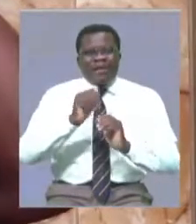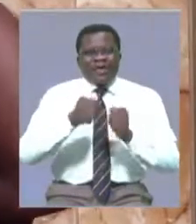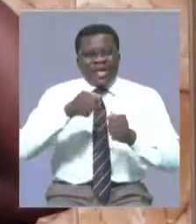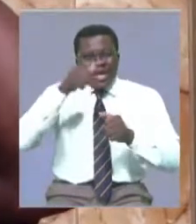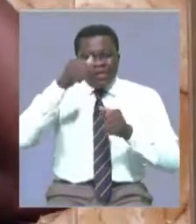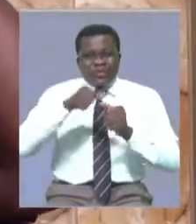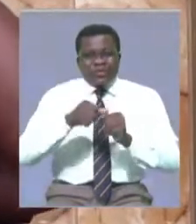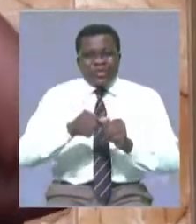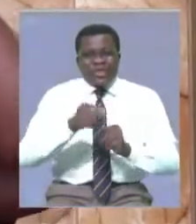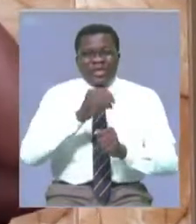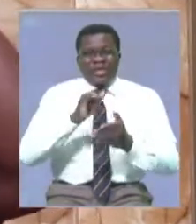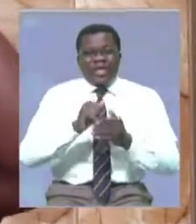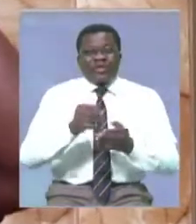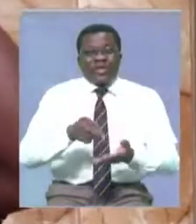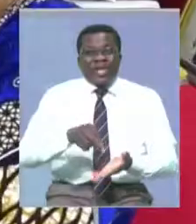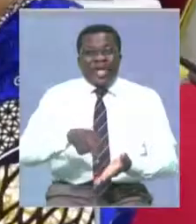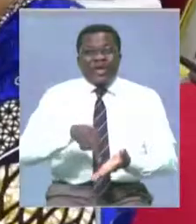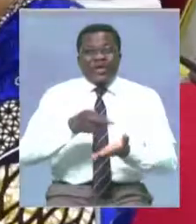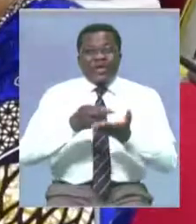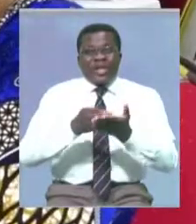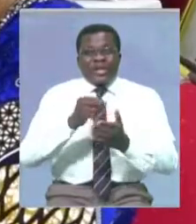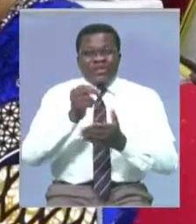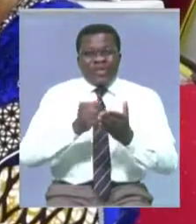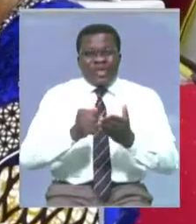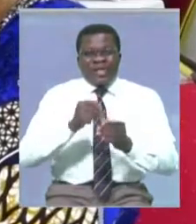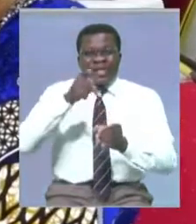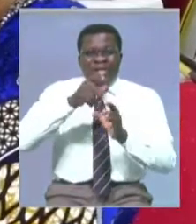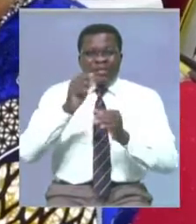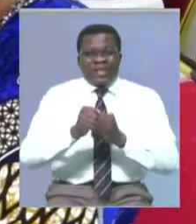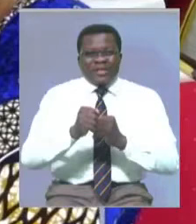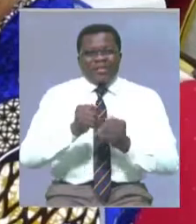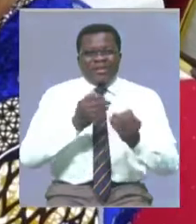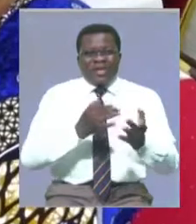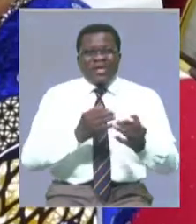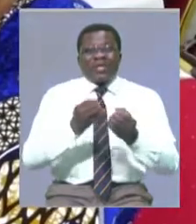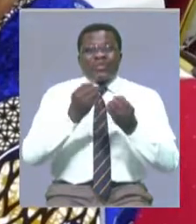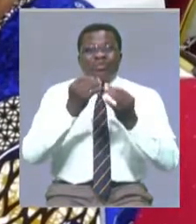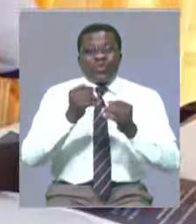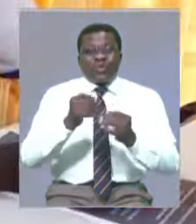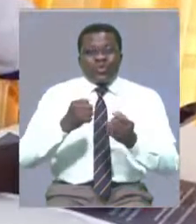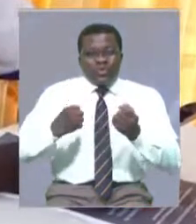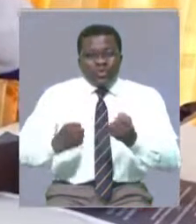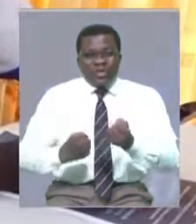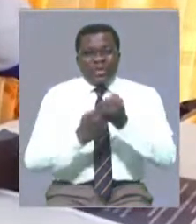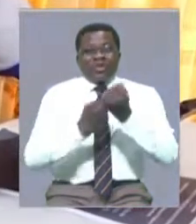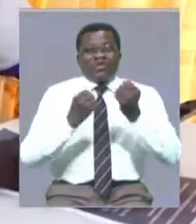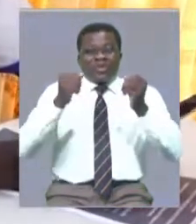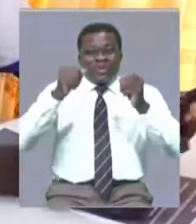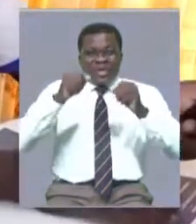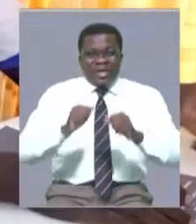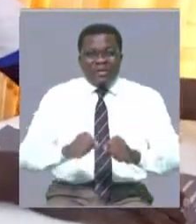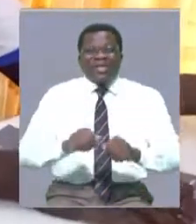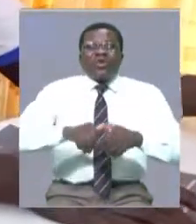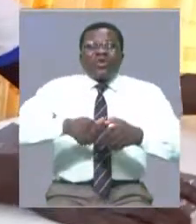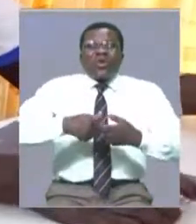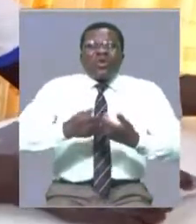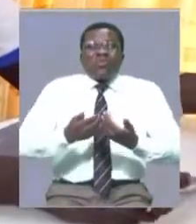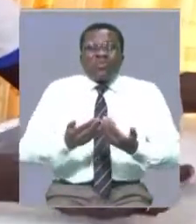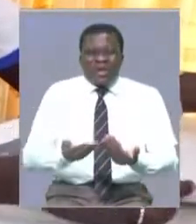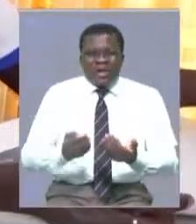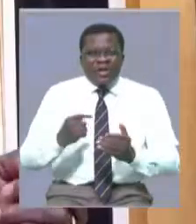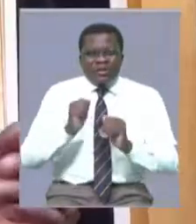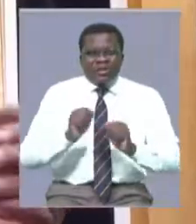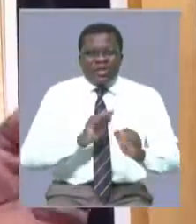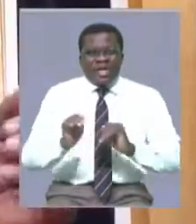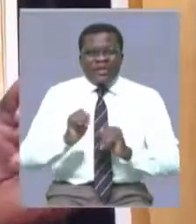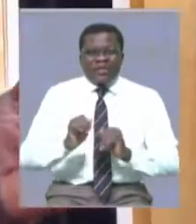souvenirs. Et cela relève de l'art. Les participants attendent beaucoup de ce renforcement de capacité. Comment nous allons